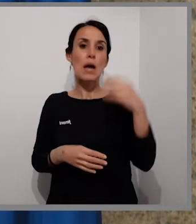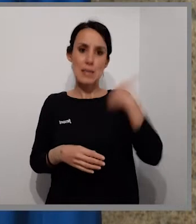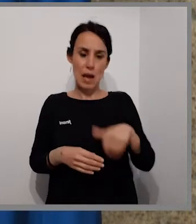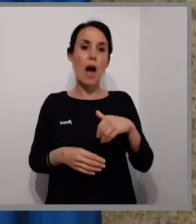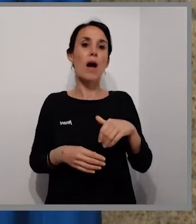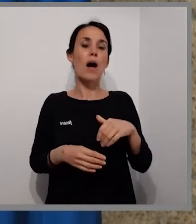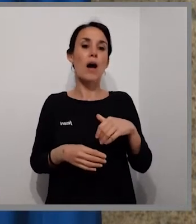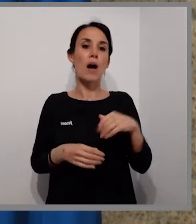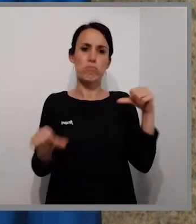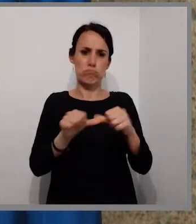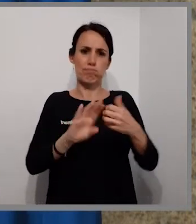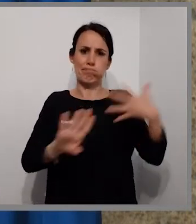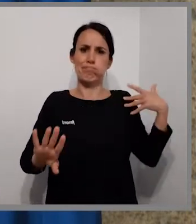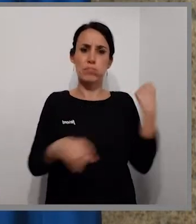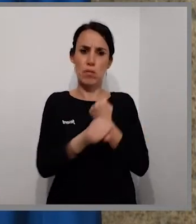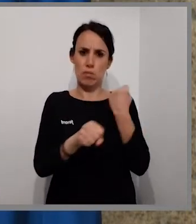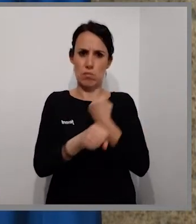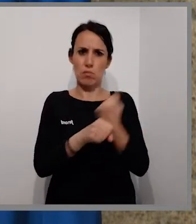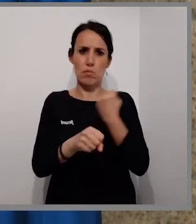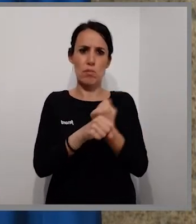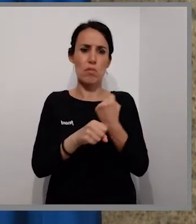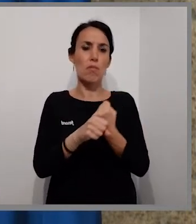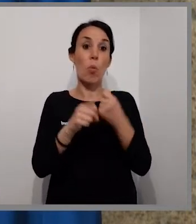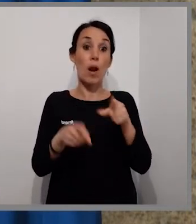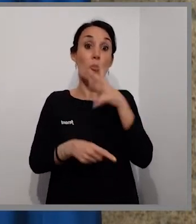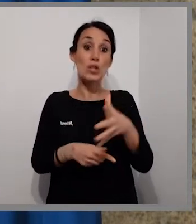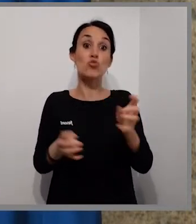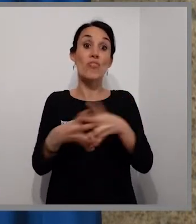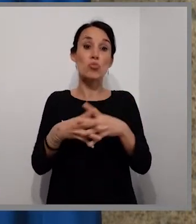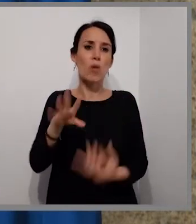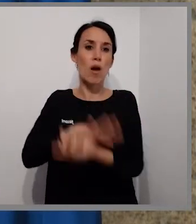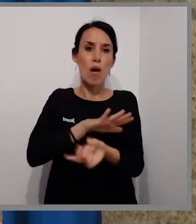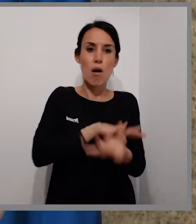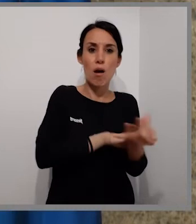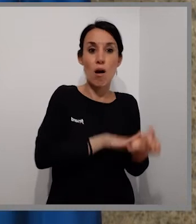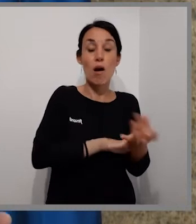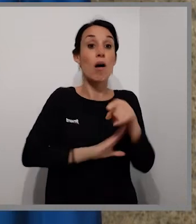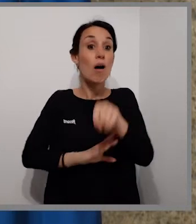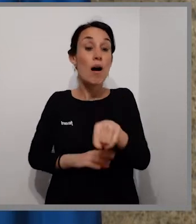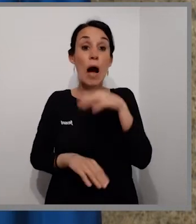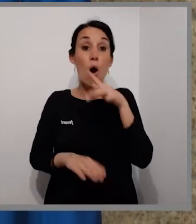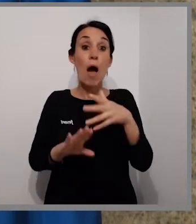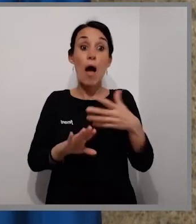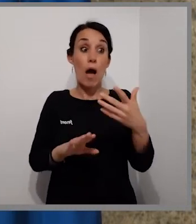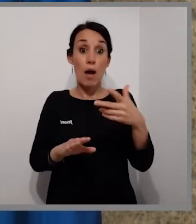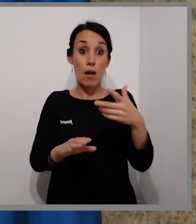nosaltres ja hem vingut treballant des del principi. Per això hem generat moltes infraestructures que a hores d'ara